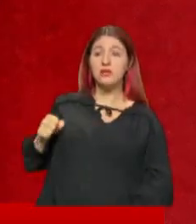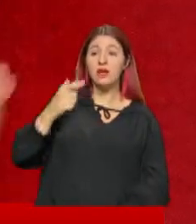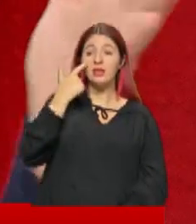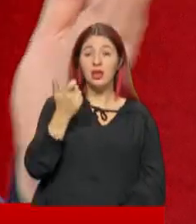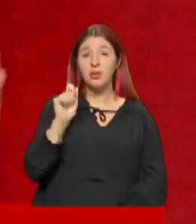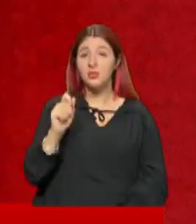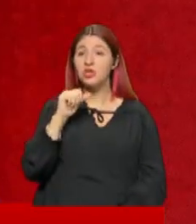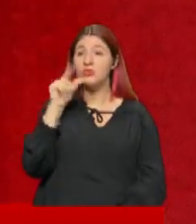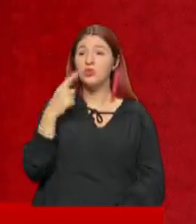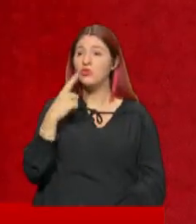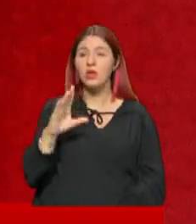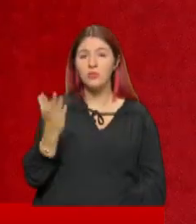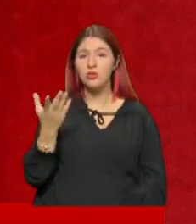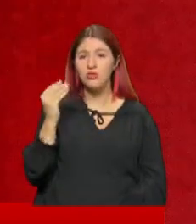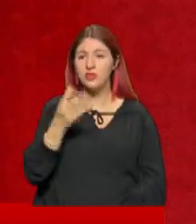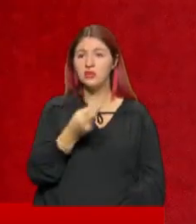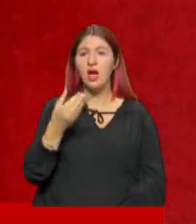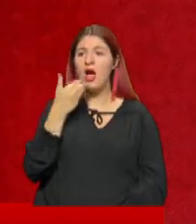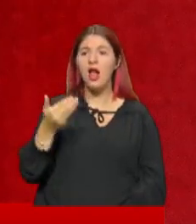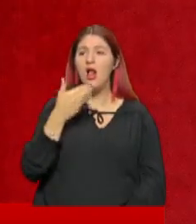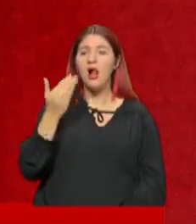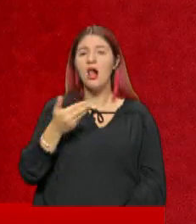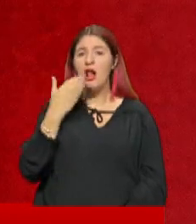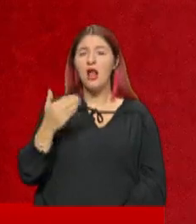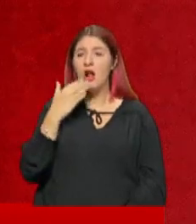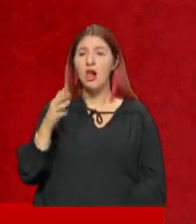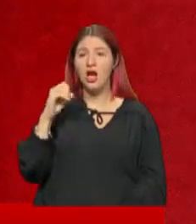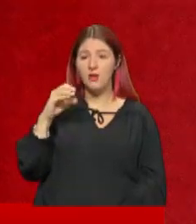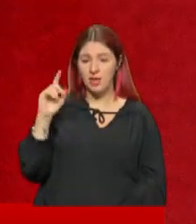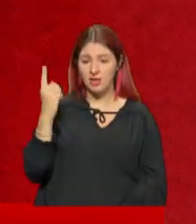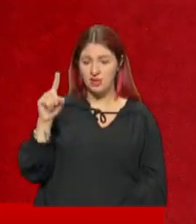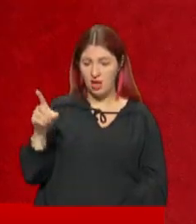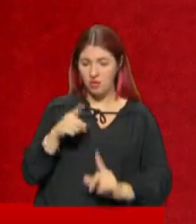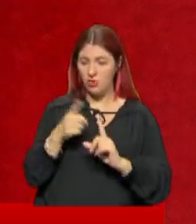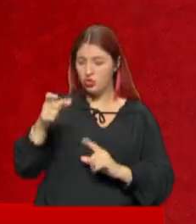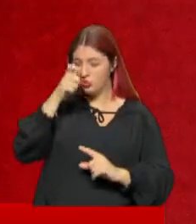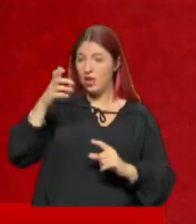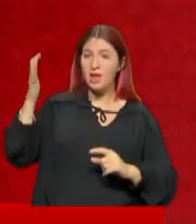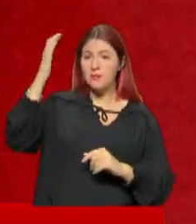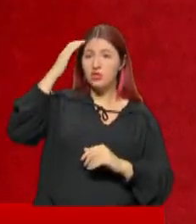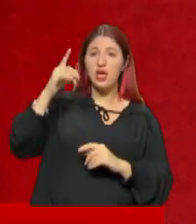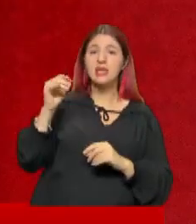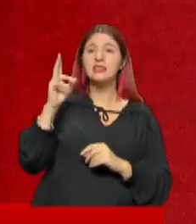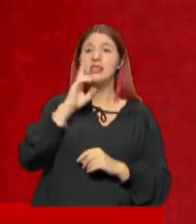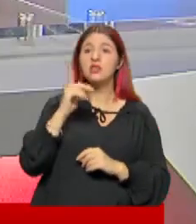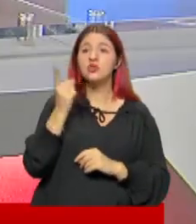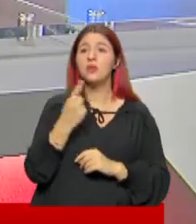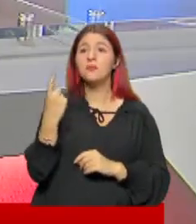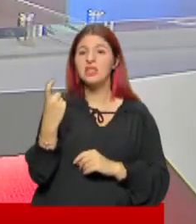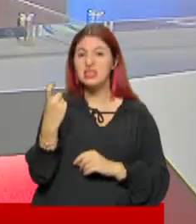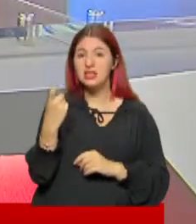edin, mesela hiç bunları söylemiyorlar. Şimdi bir sürü rakam anlatıyorlar da AKP iktidarı boyunca Türkiye'nin tepesindeki en zengin